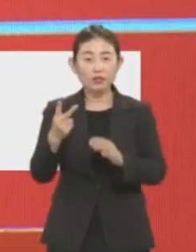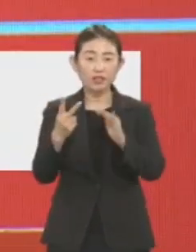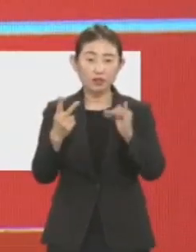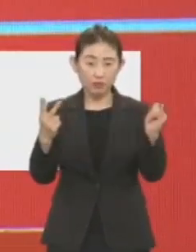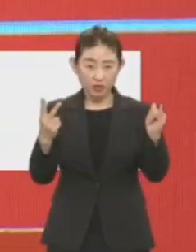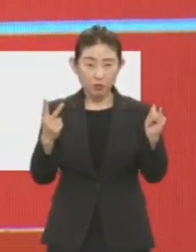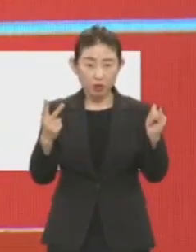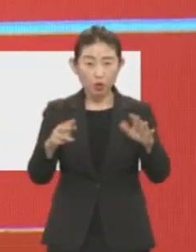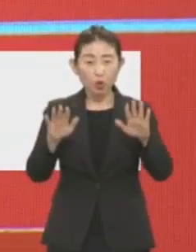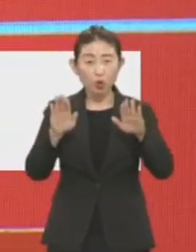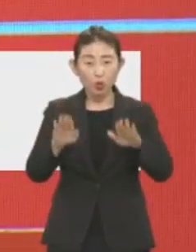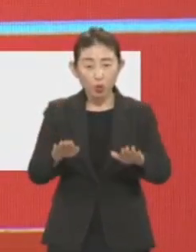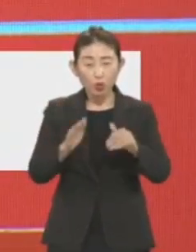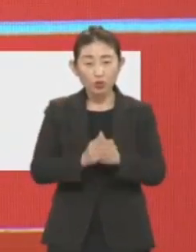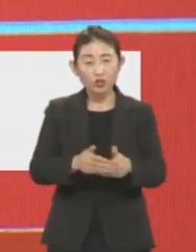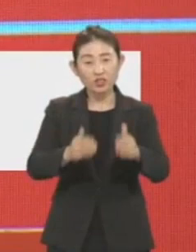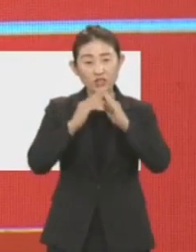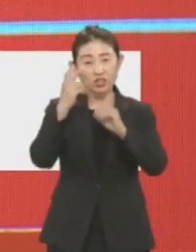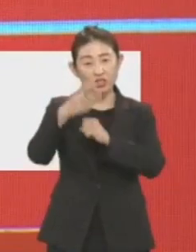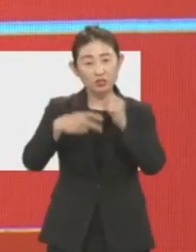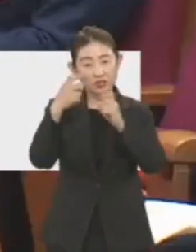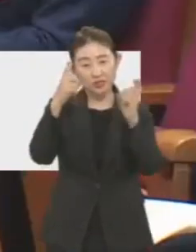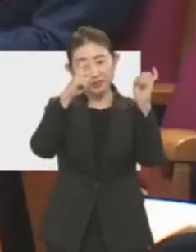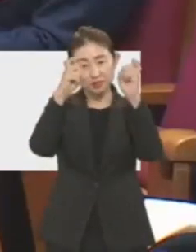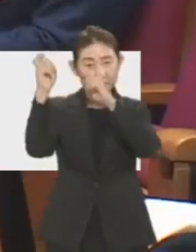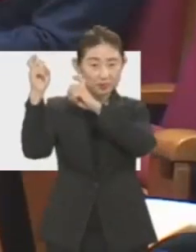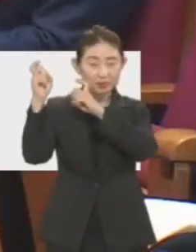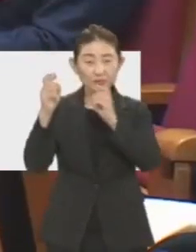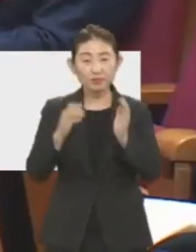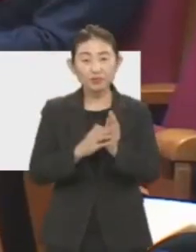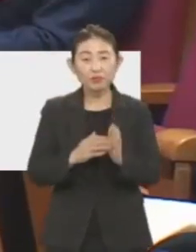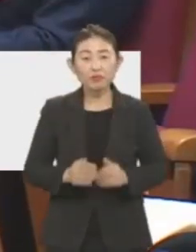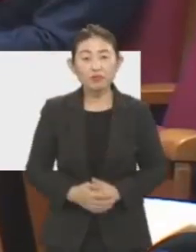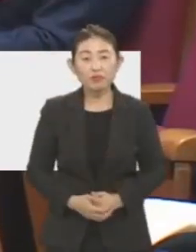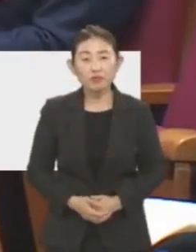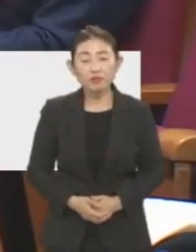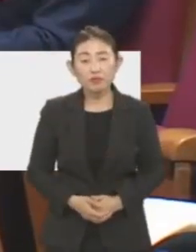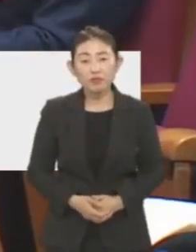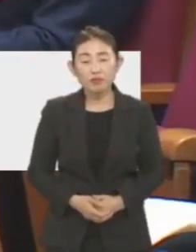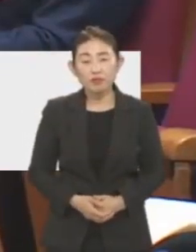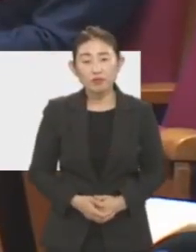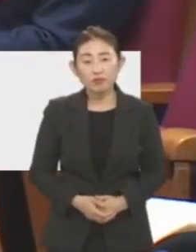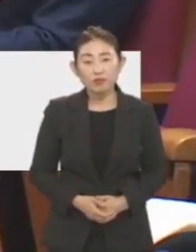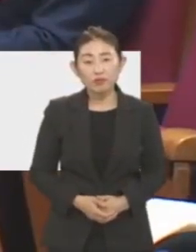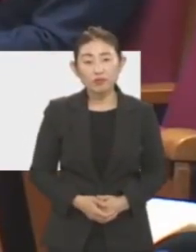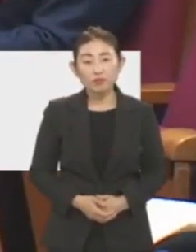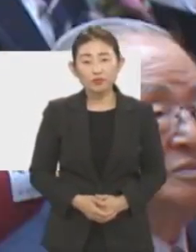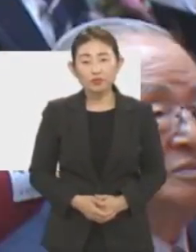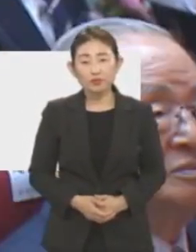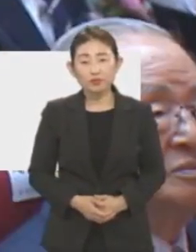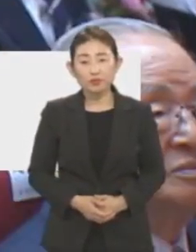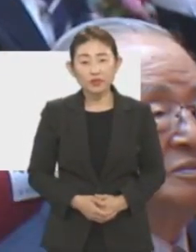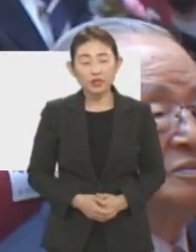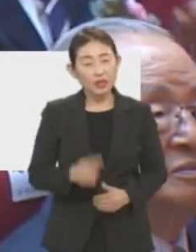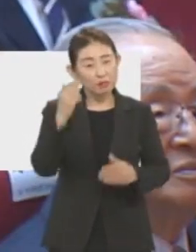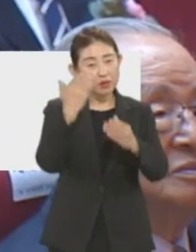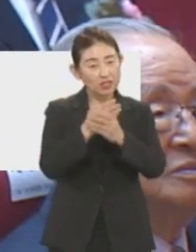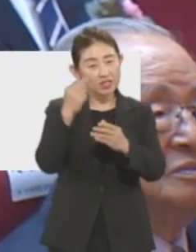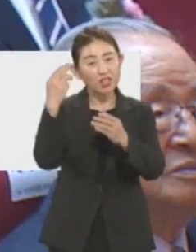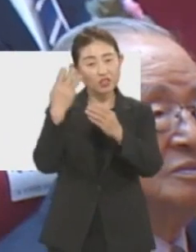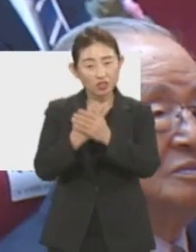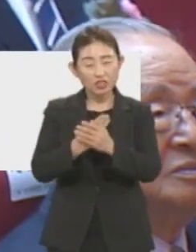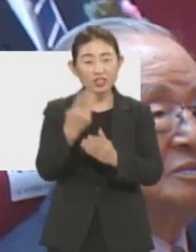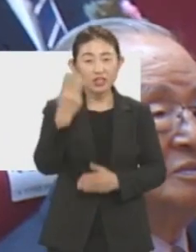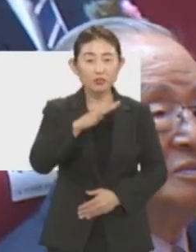등 200여명이 참석한 가운데 본부 강당에서 설립 20주년 기념 행사를 했습니다 그동안 박사와 석사 등